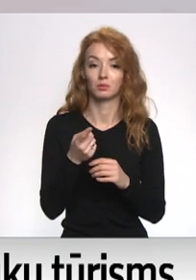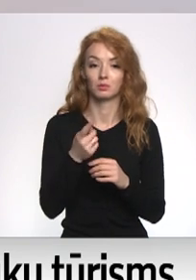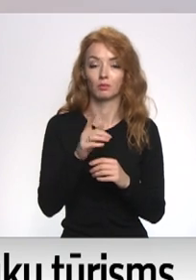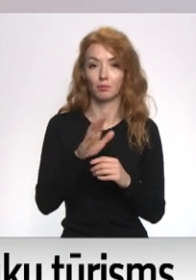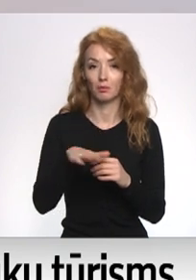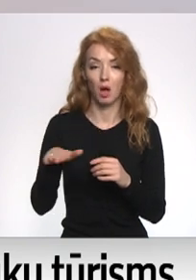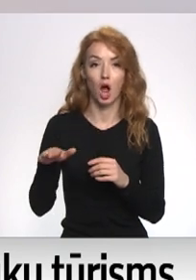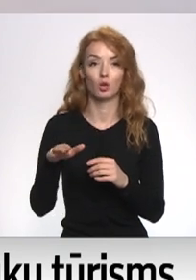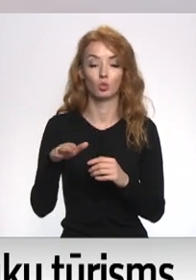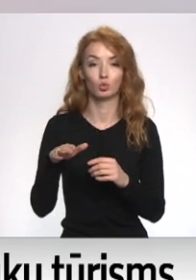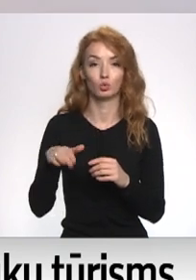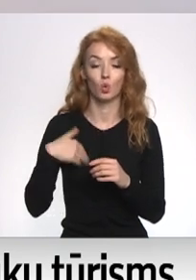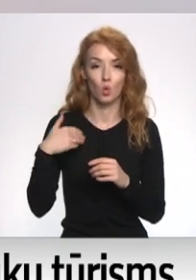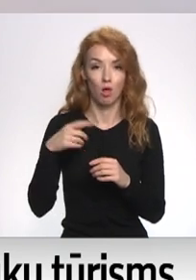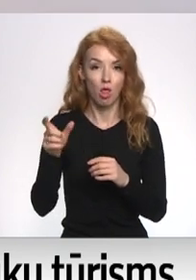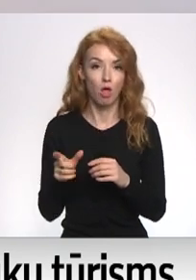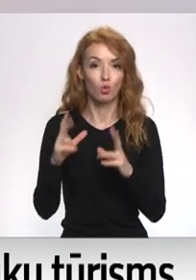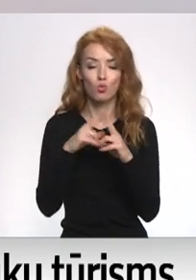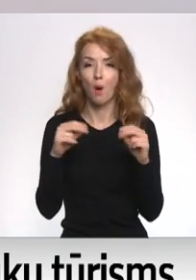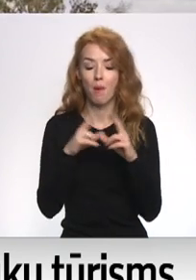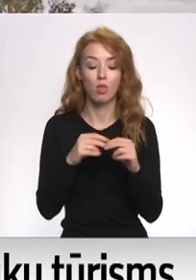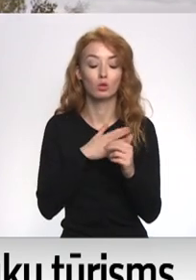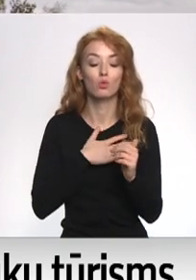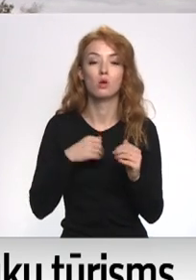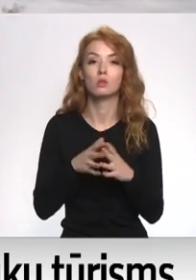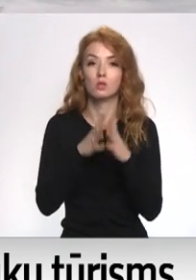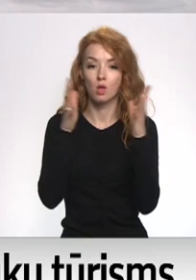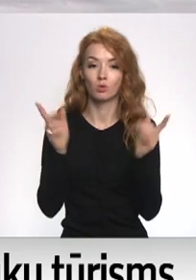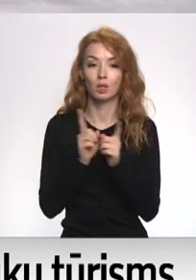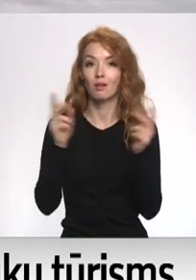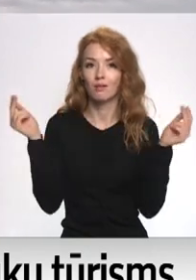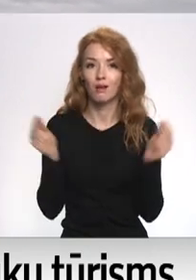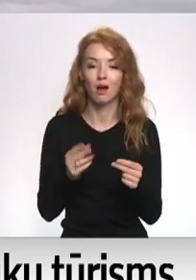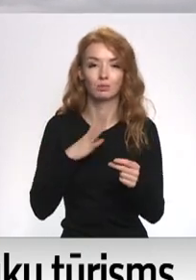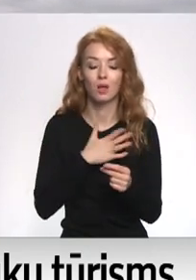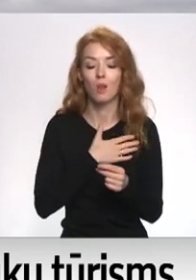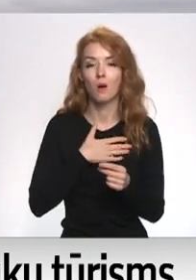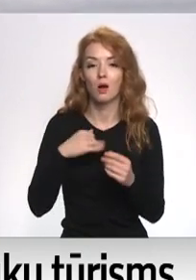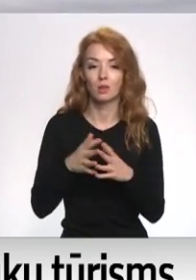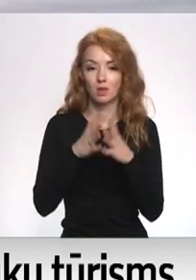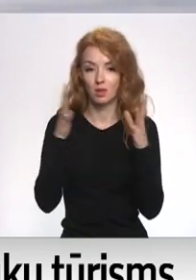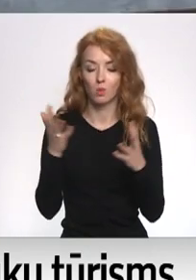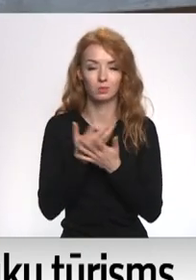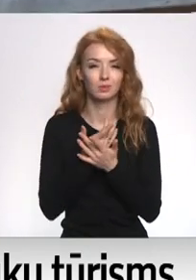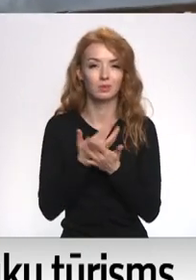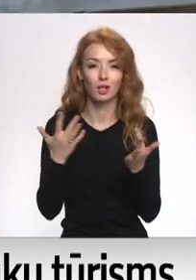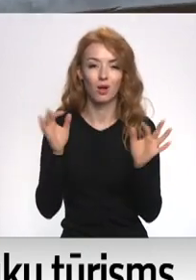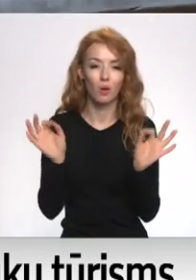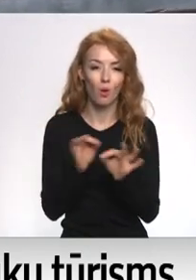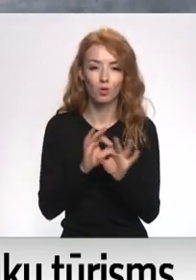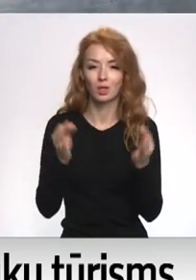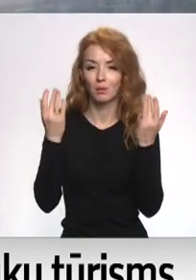un skolnieku nometnes ir bijušas tik daudz kā nekad. Tāpat kāzas ir bijušas ļoti daudz dažādi